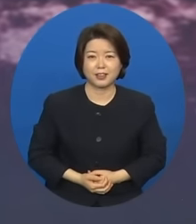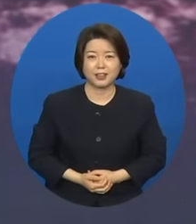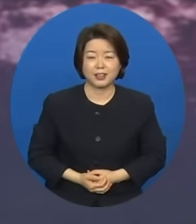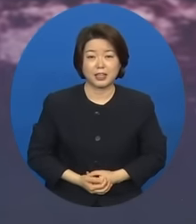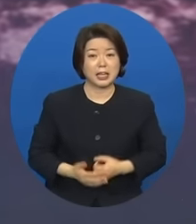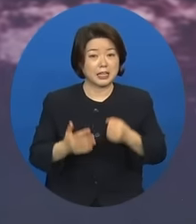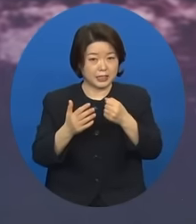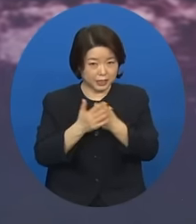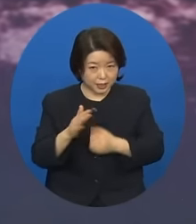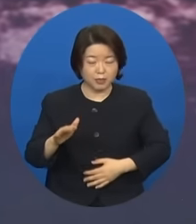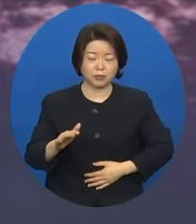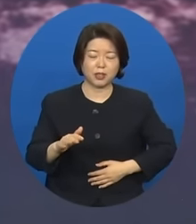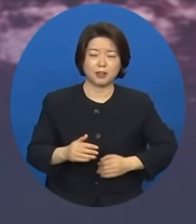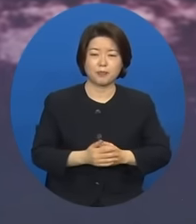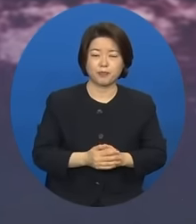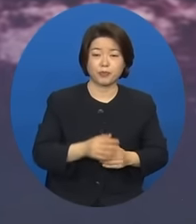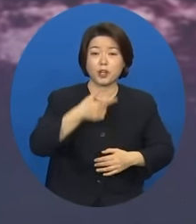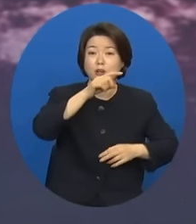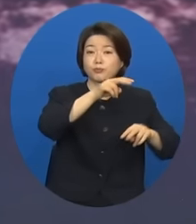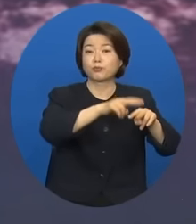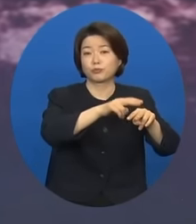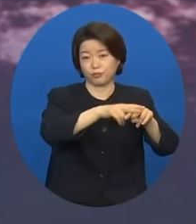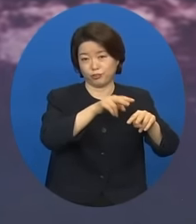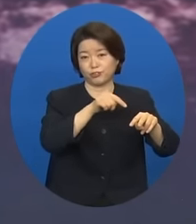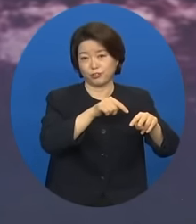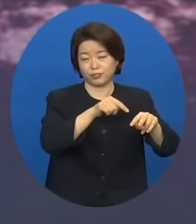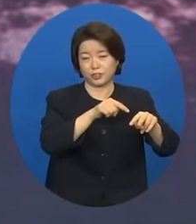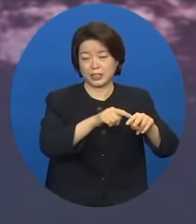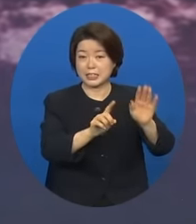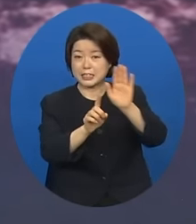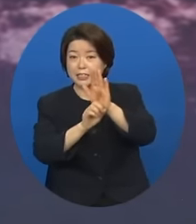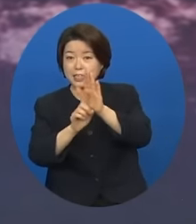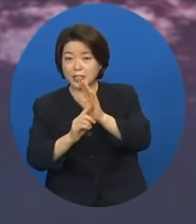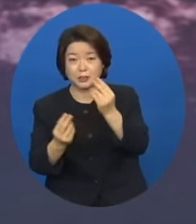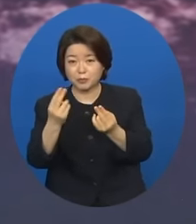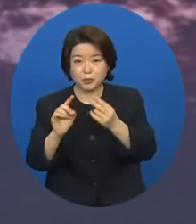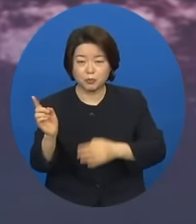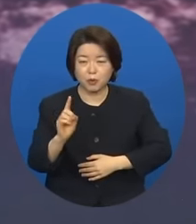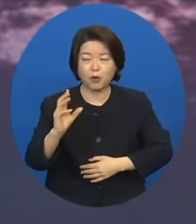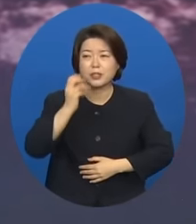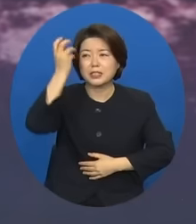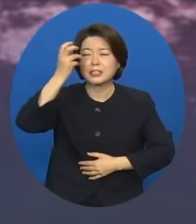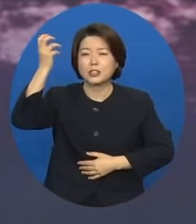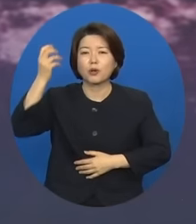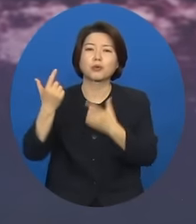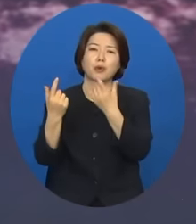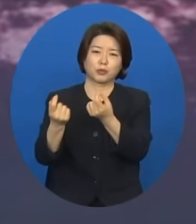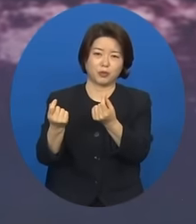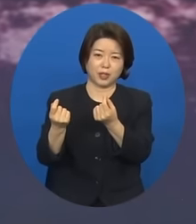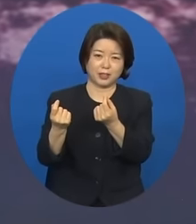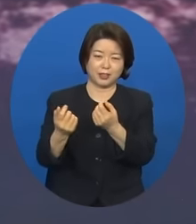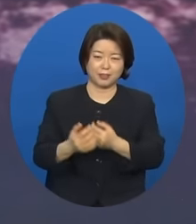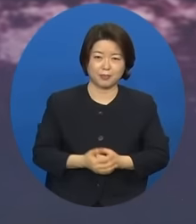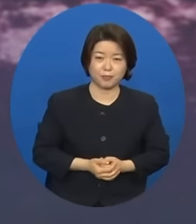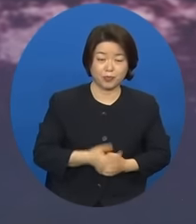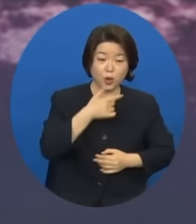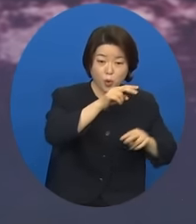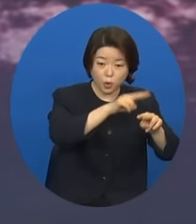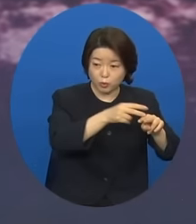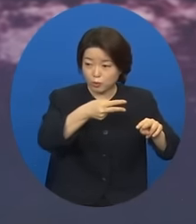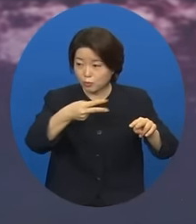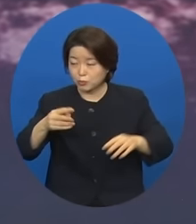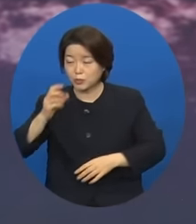자 그래서이 우물은 우물은 뭘 상징하면 바로 성령을 상징하죠 그 지금이 성령은